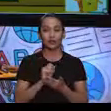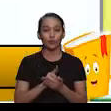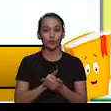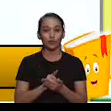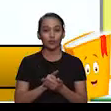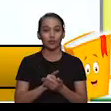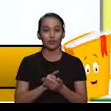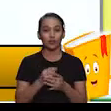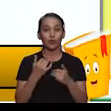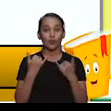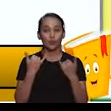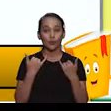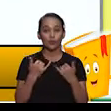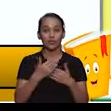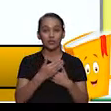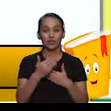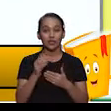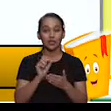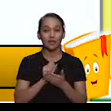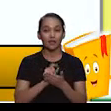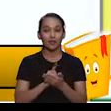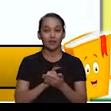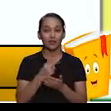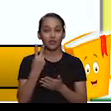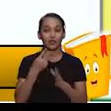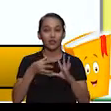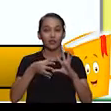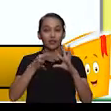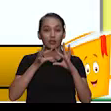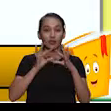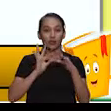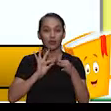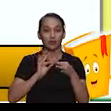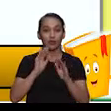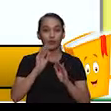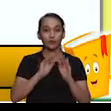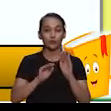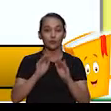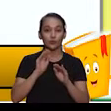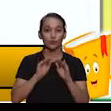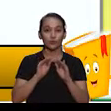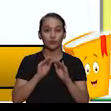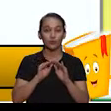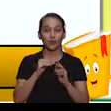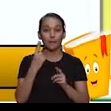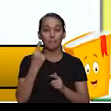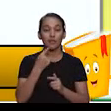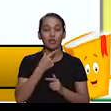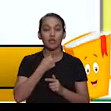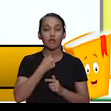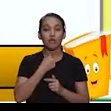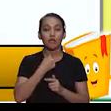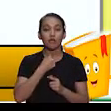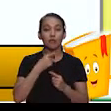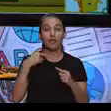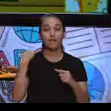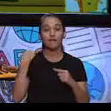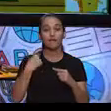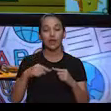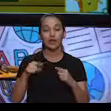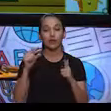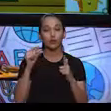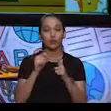topshiriq. Hozir sizni vazifangiz ikkita gap tuzasiz. Tuzgan gapingizda bir tovush bilan farqlanadigan